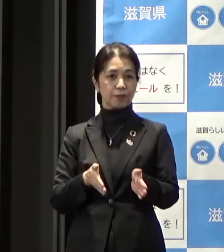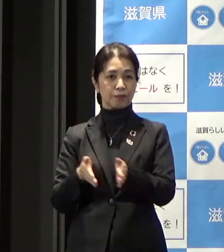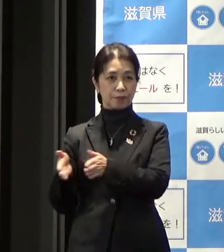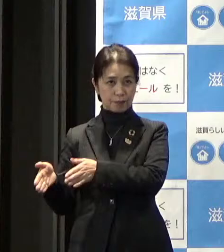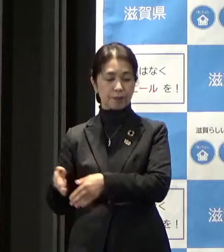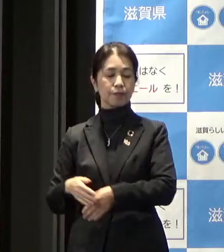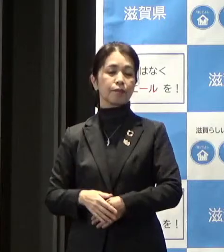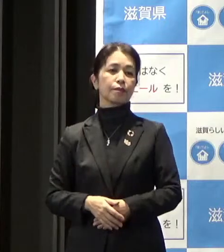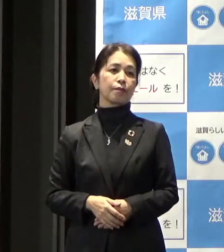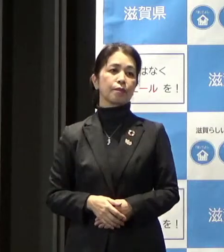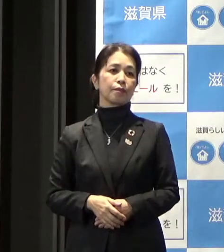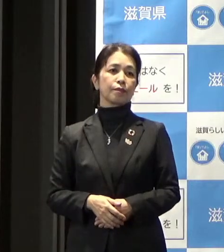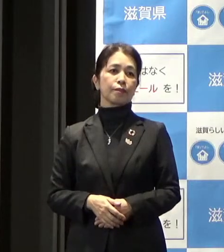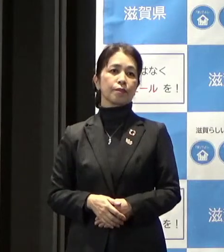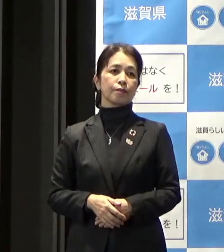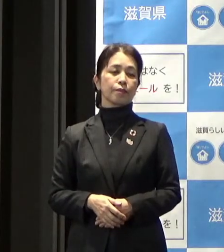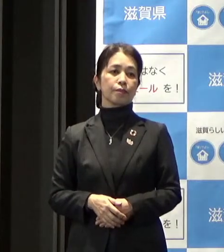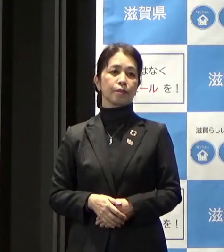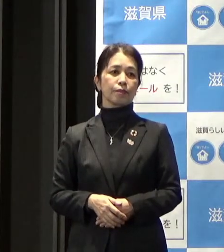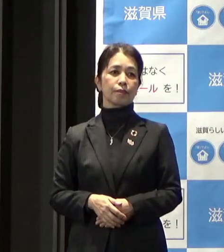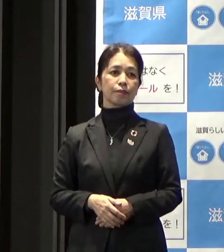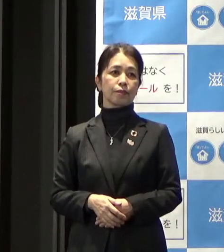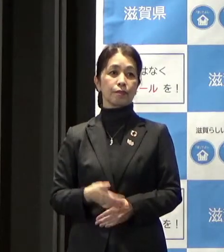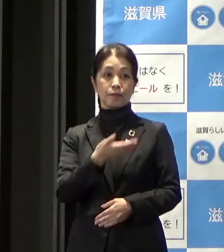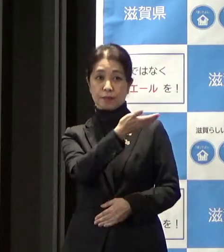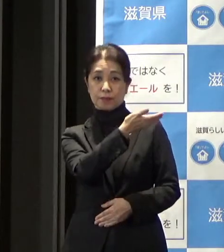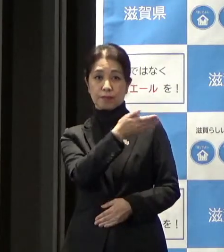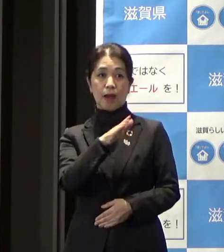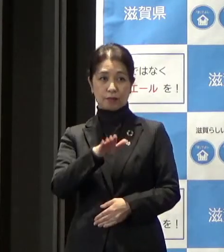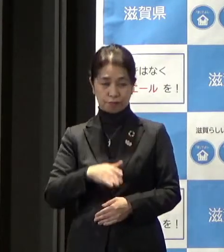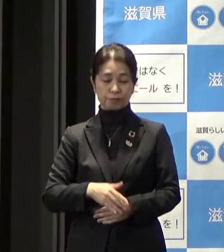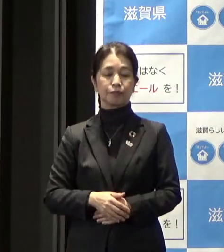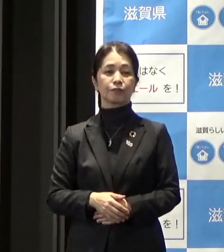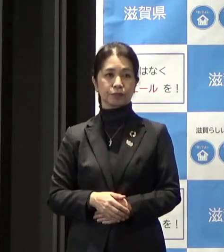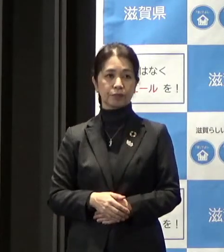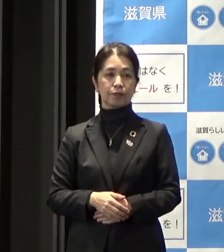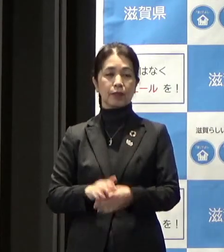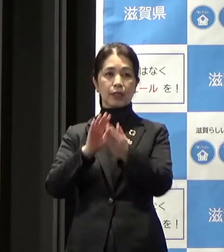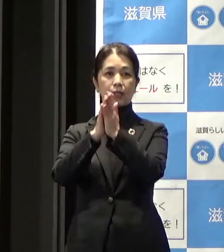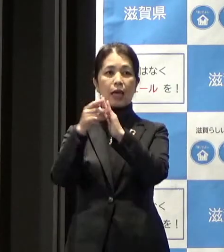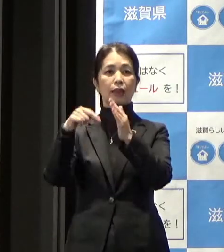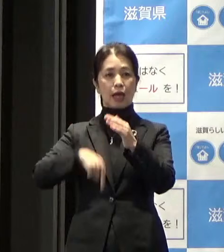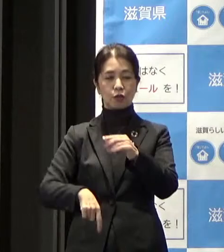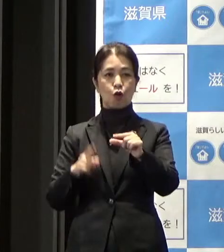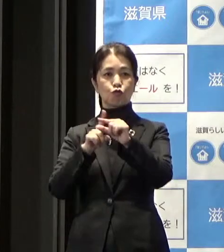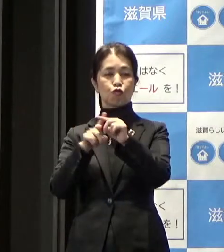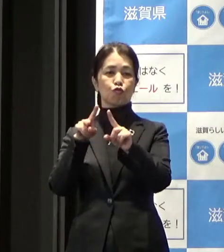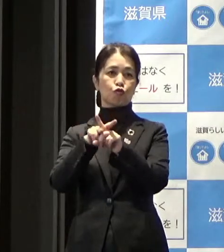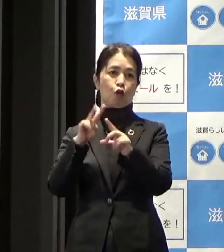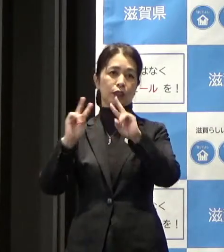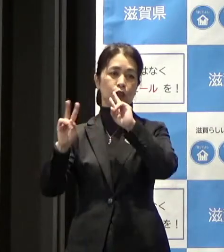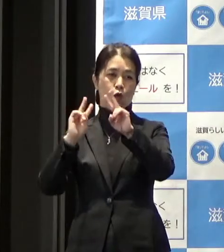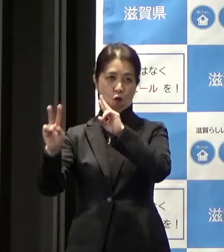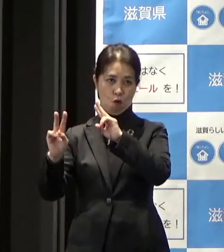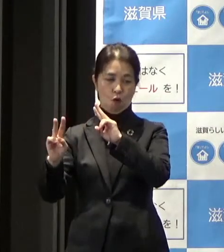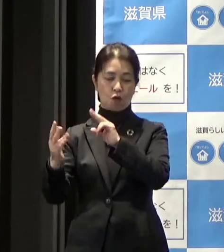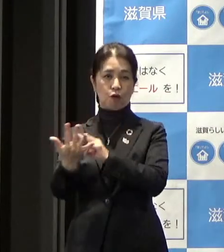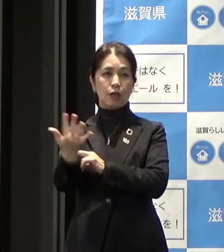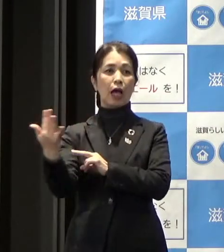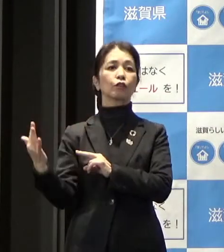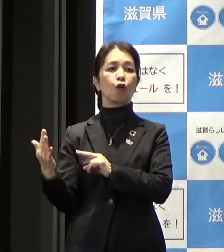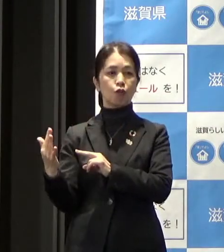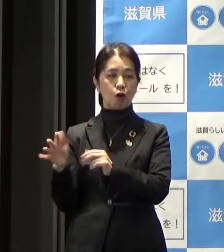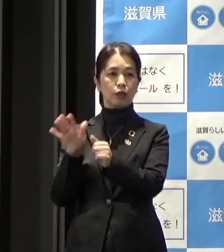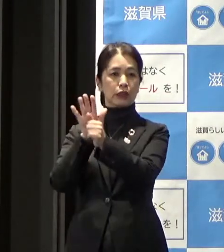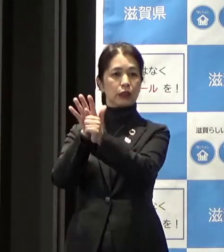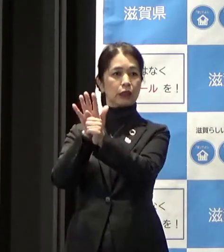続いて、画面にもございますが、県内の中小企業事業者を対象とした支